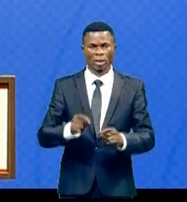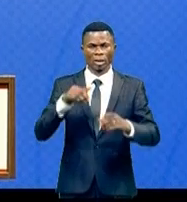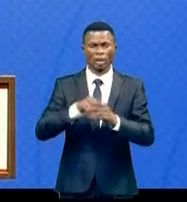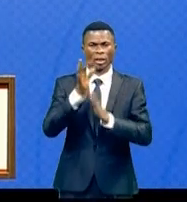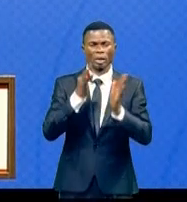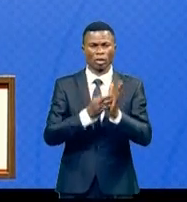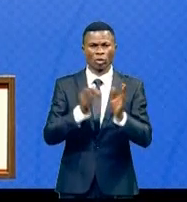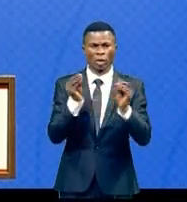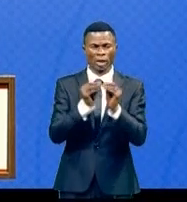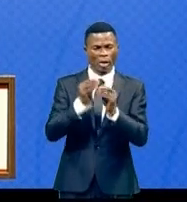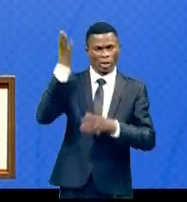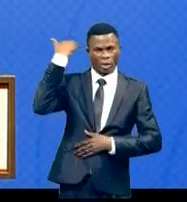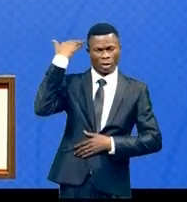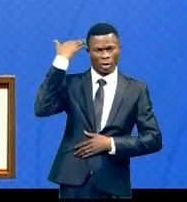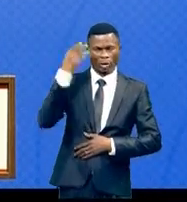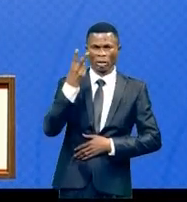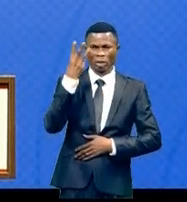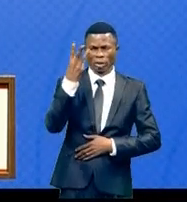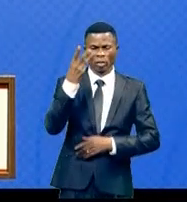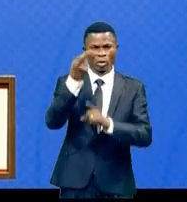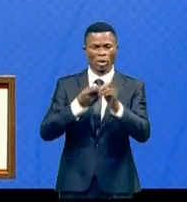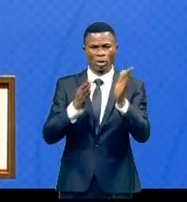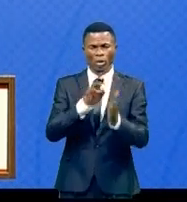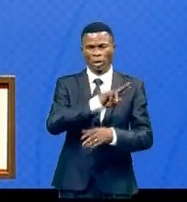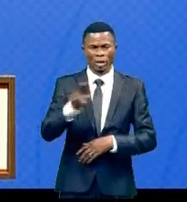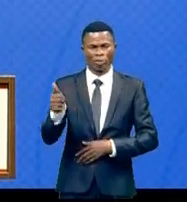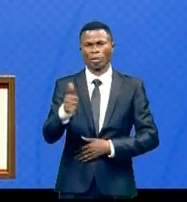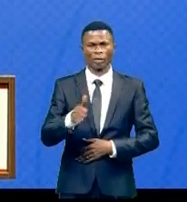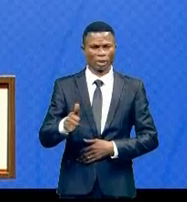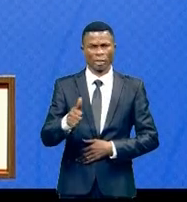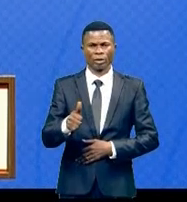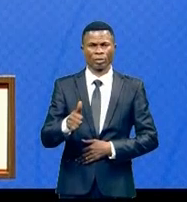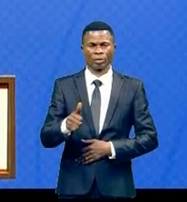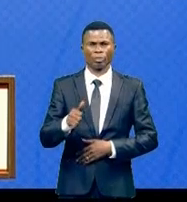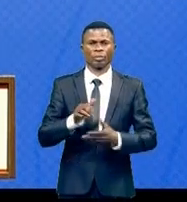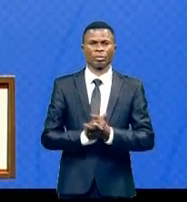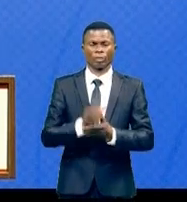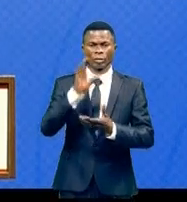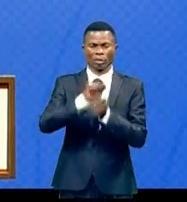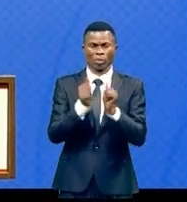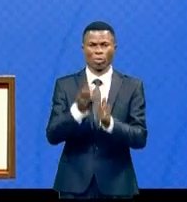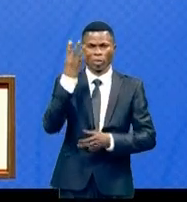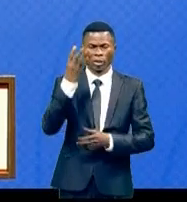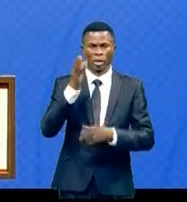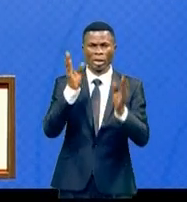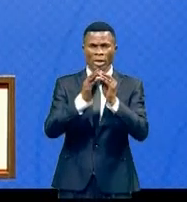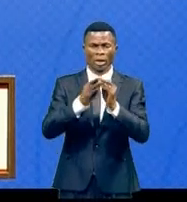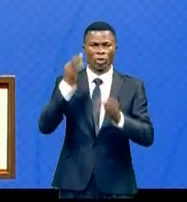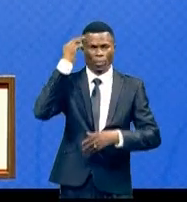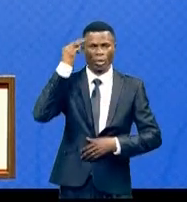18e réunion tenue le 3 septembre 2021. Chapitre 4 du Conseil des